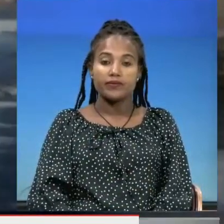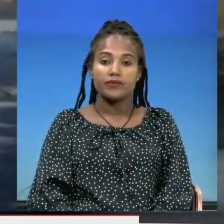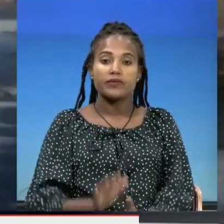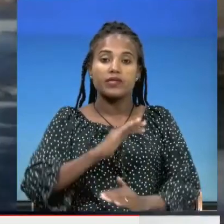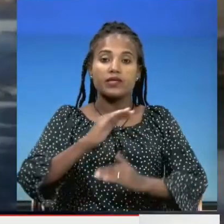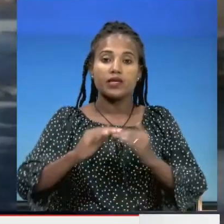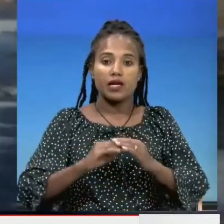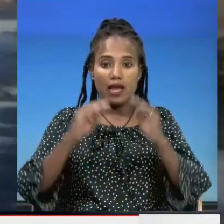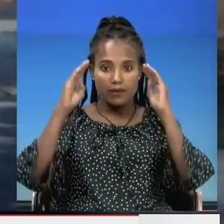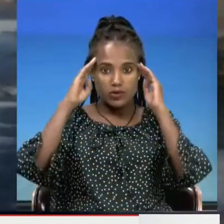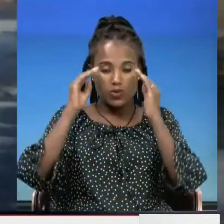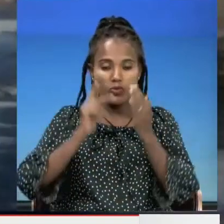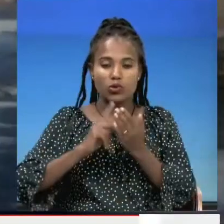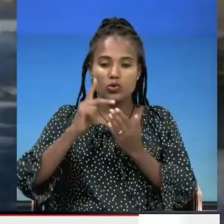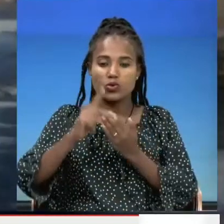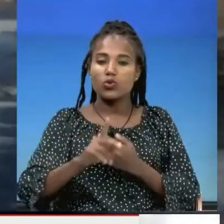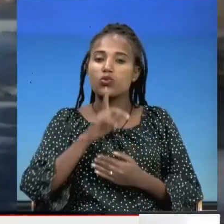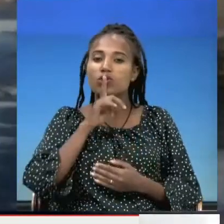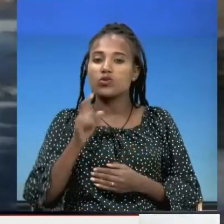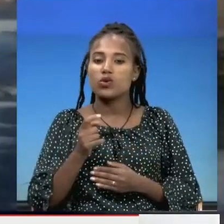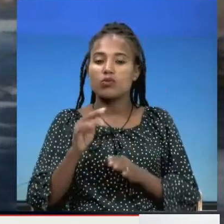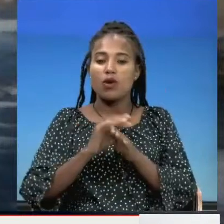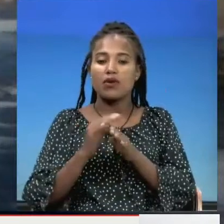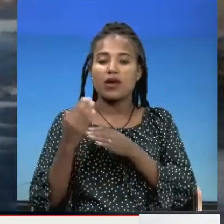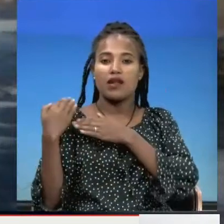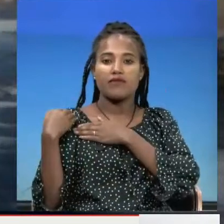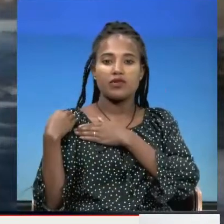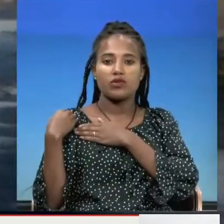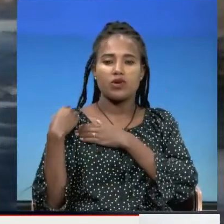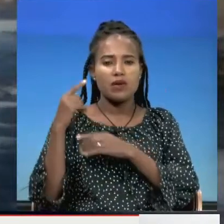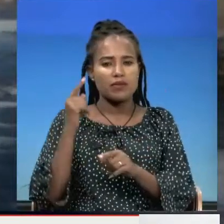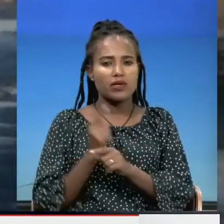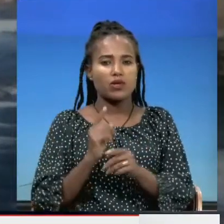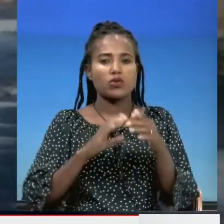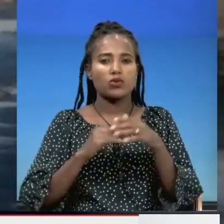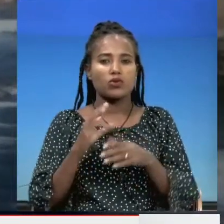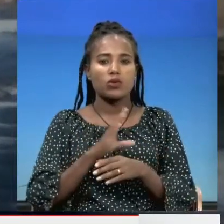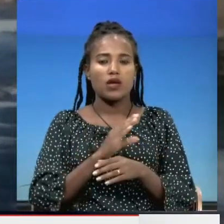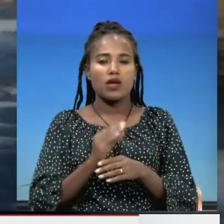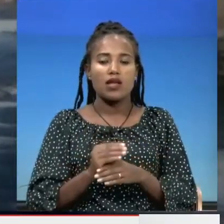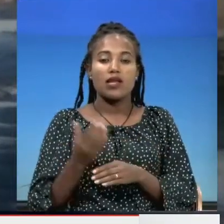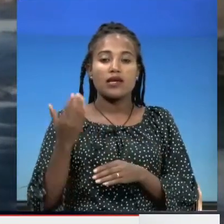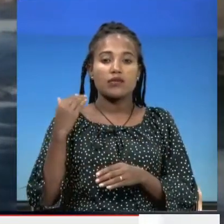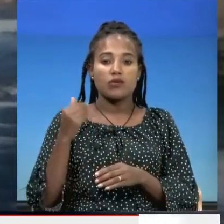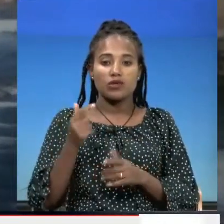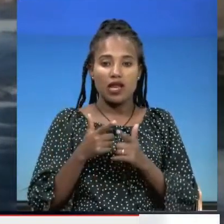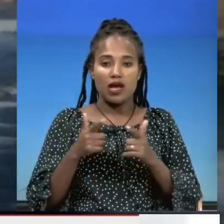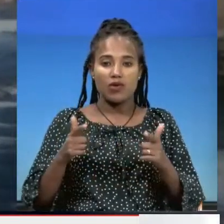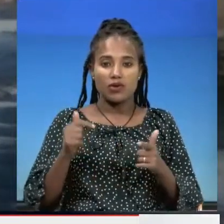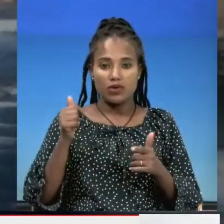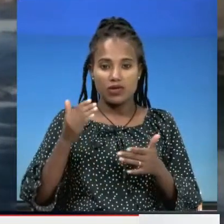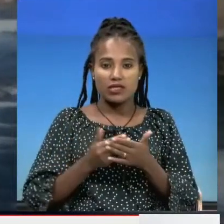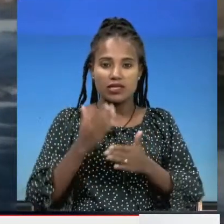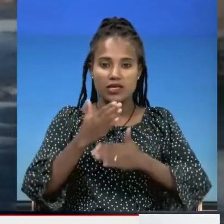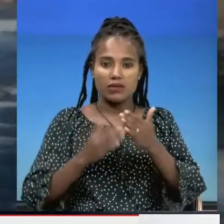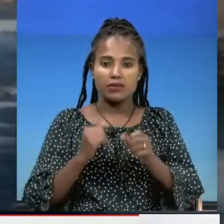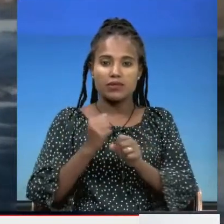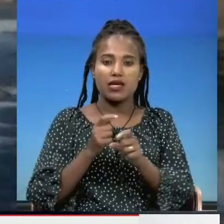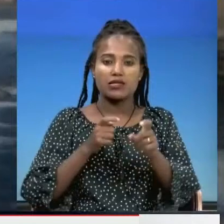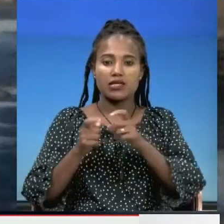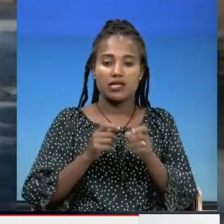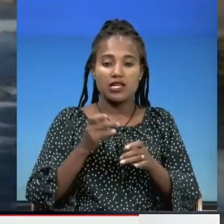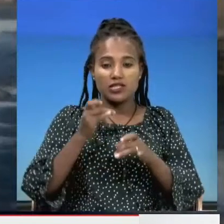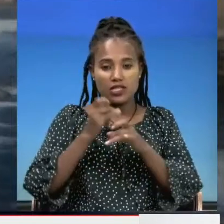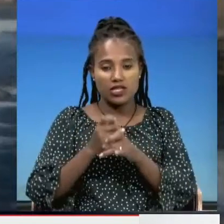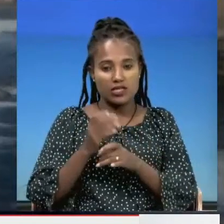ጠቅላይ ሚኒስትሩ ፕሮጀክቱ እውን እንዲሆን ሙያዊ ኃላፊነታቸውን በአግባቡ ለተወጡ ለቀድሞው ታላቁ የህዳሴ ግድብ ስራ አስኪያጅ